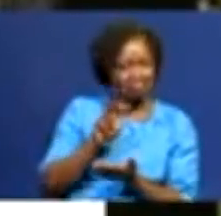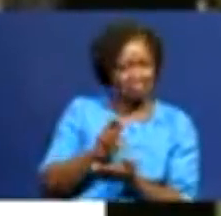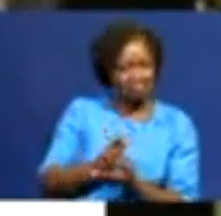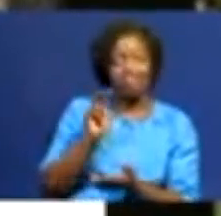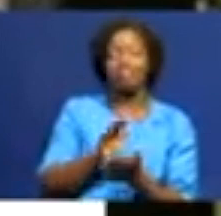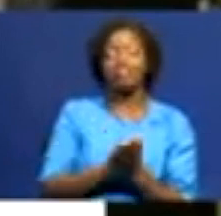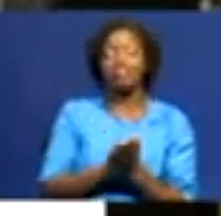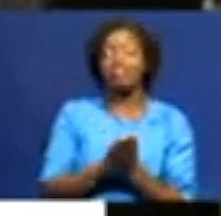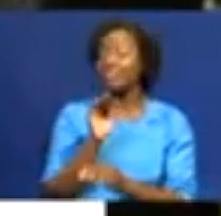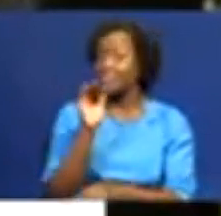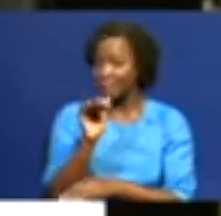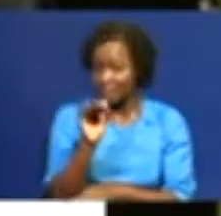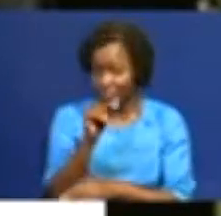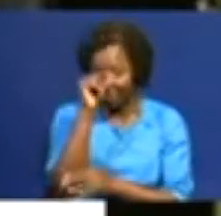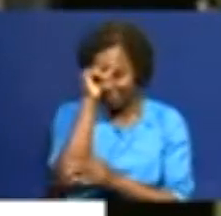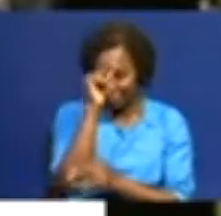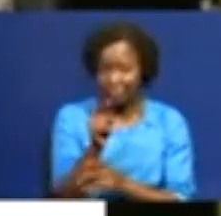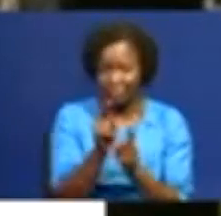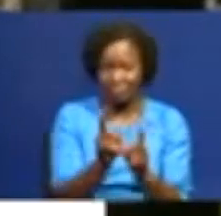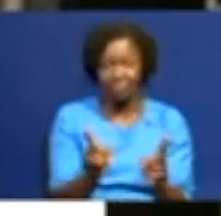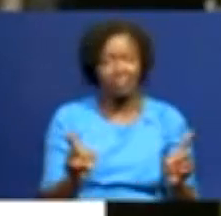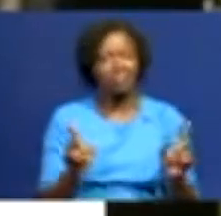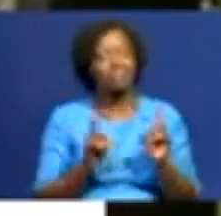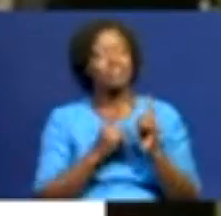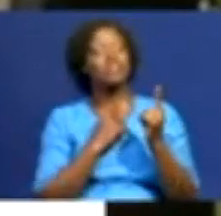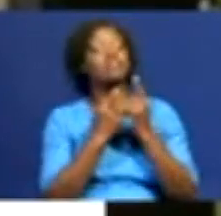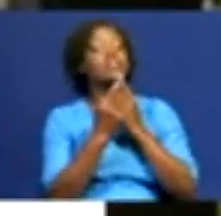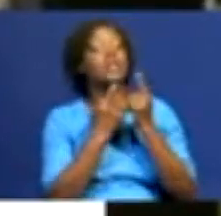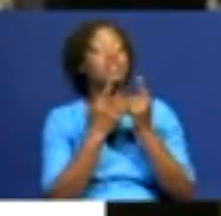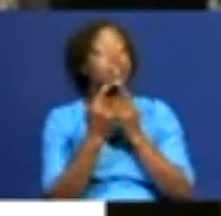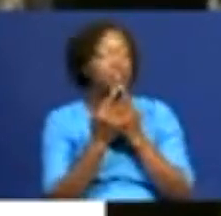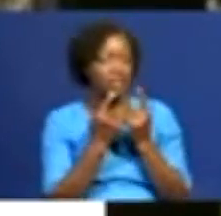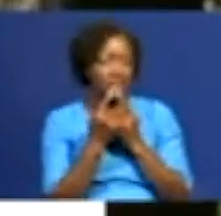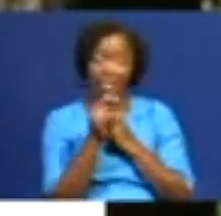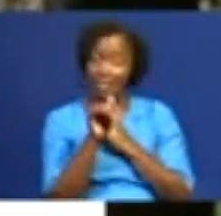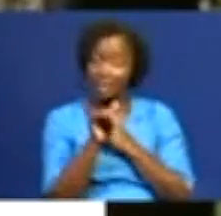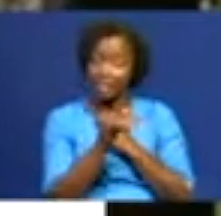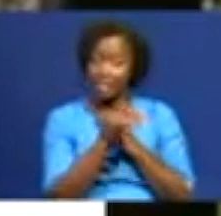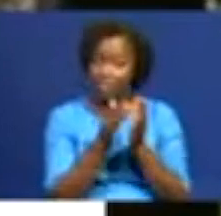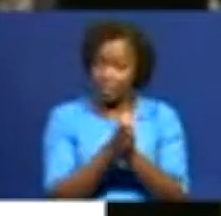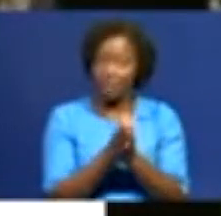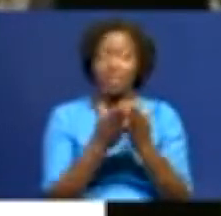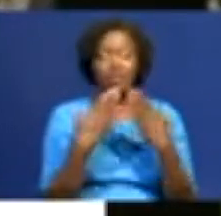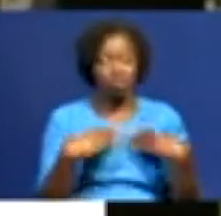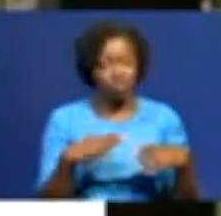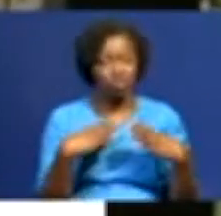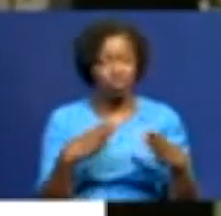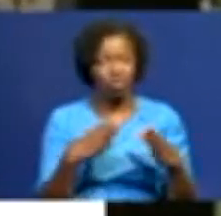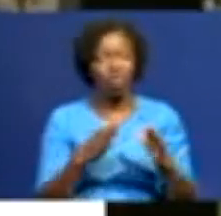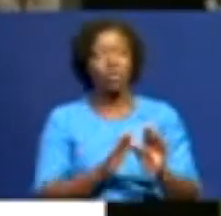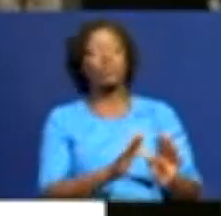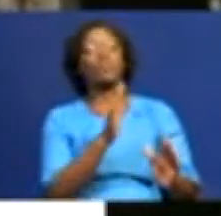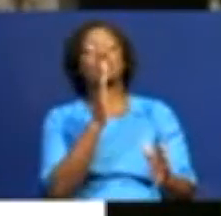wetu Rati aweze kuongea na wananchi ili waweze kuacha